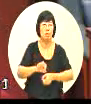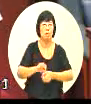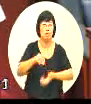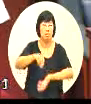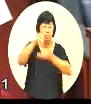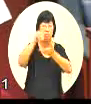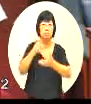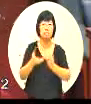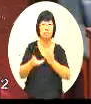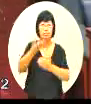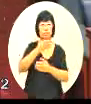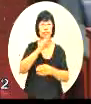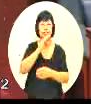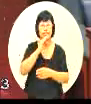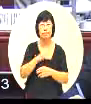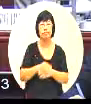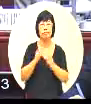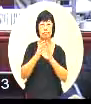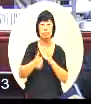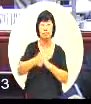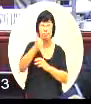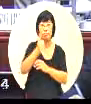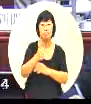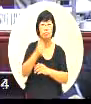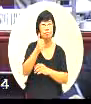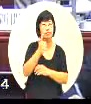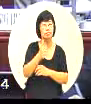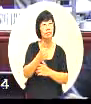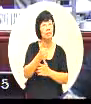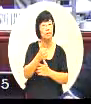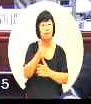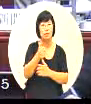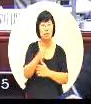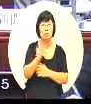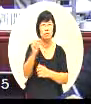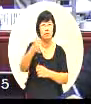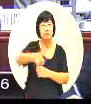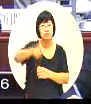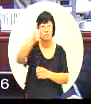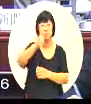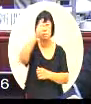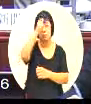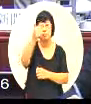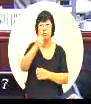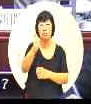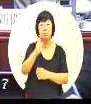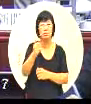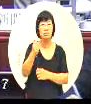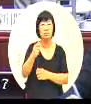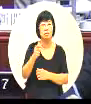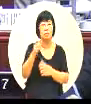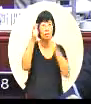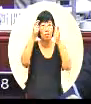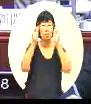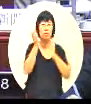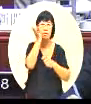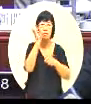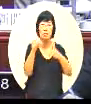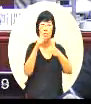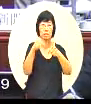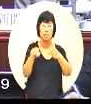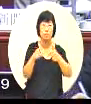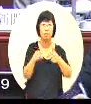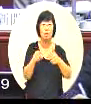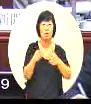你答复。 请市长回答。 谢谢议长，谢谢黄议员。高雄的石化产业何去何